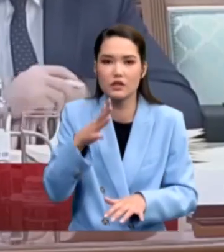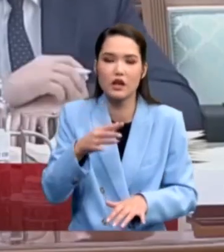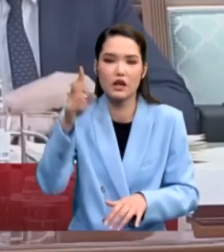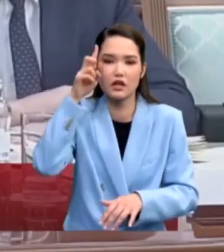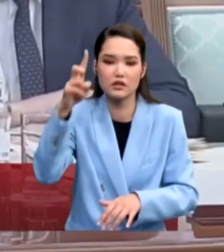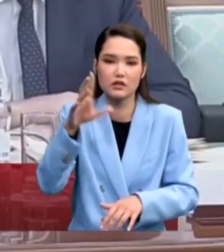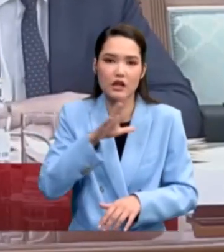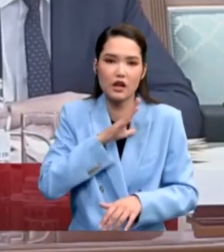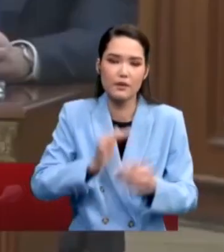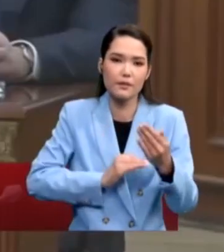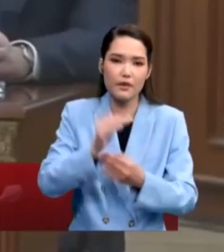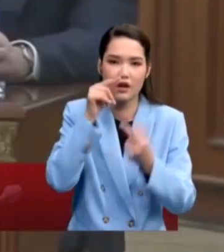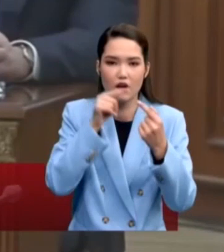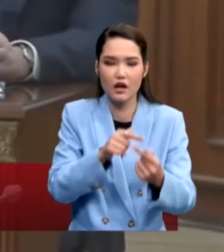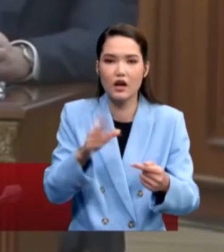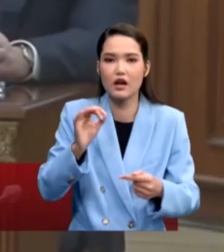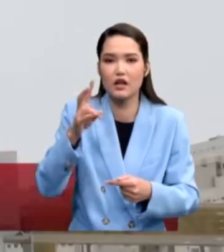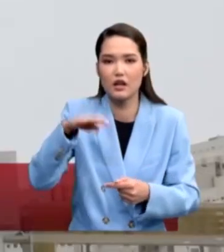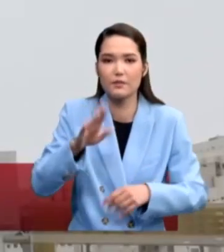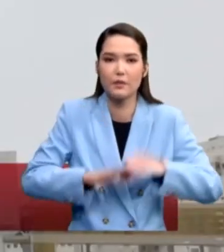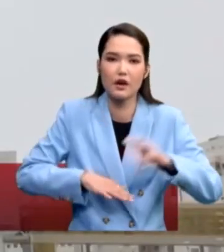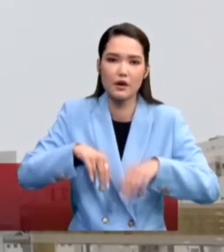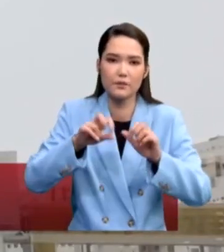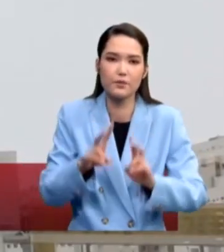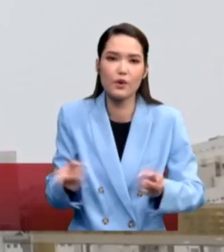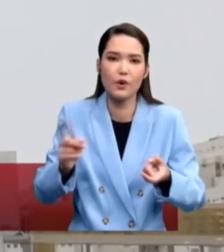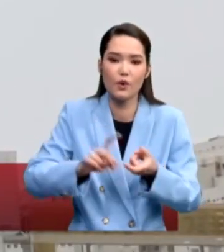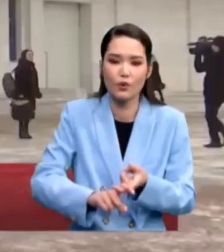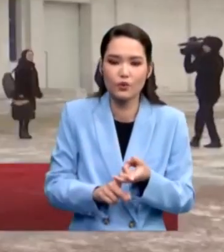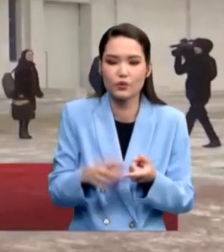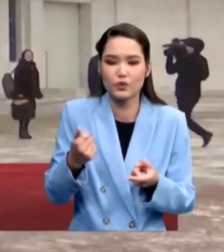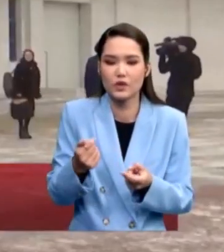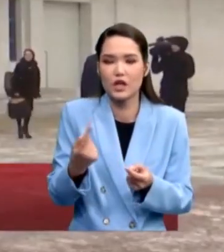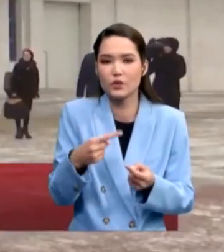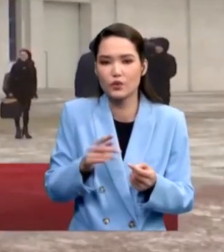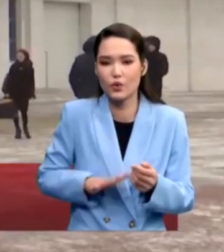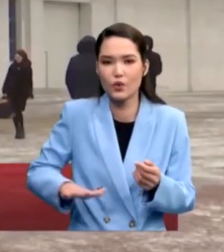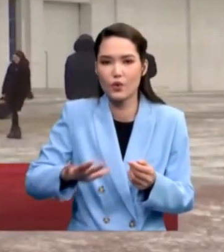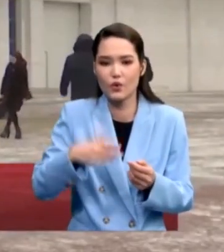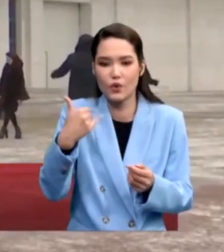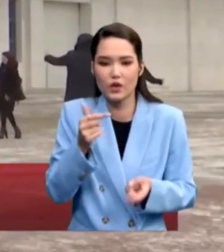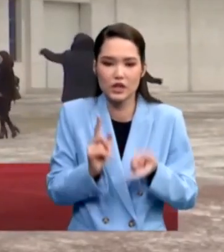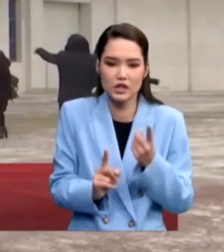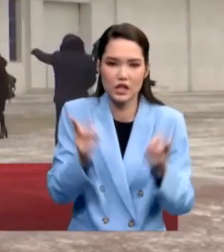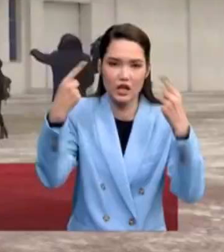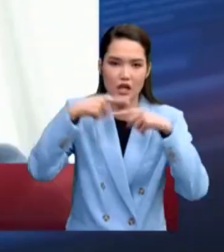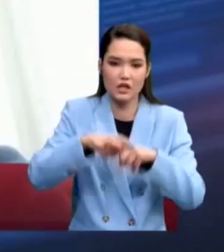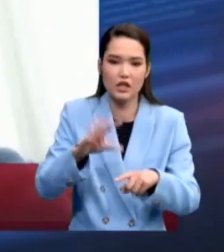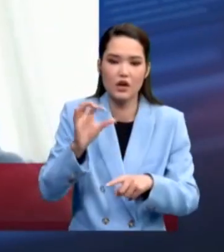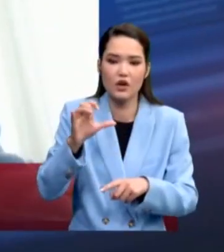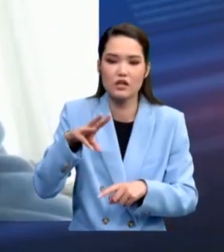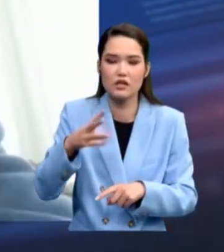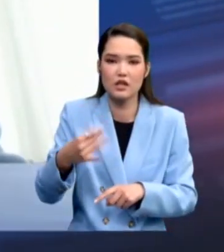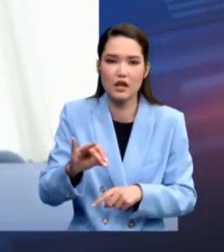был против повышения этой идеи. По мнению эксперта, это связано с бесхребетностью некоторых чиновников и действующей системы власти.